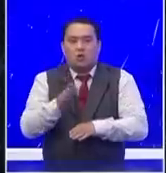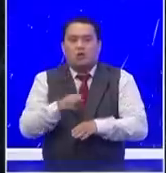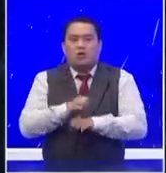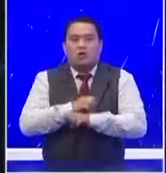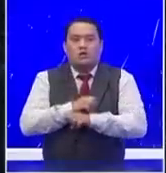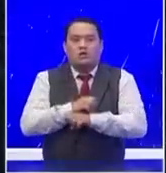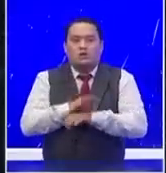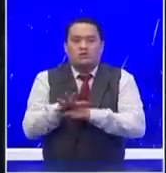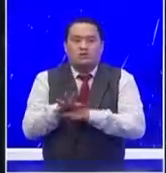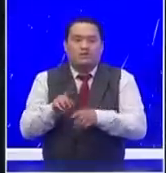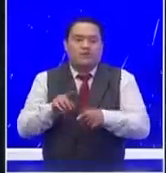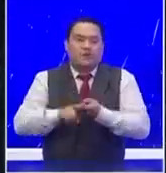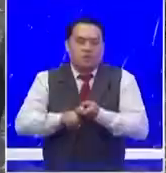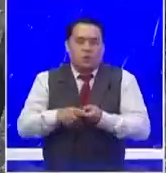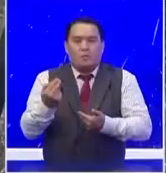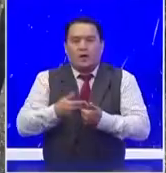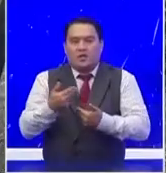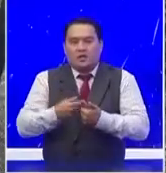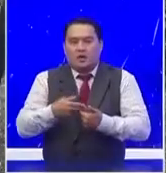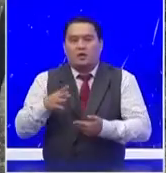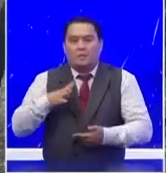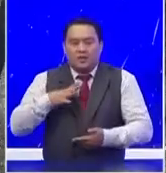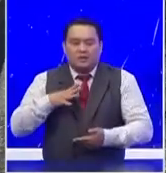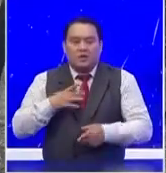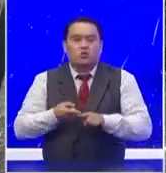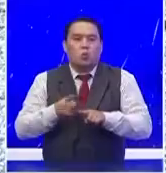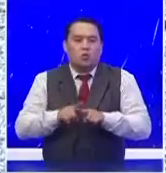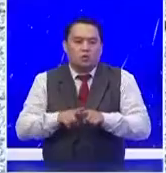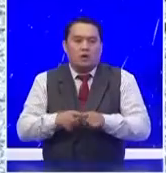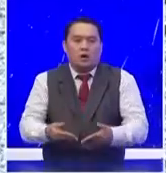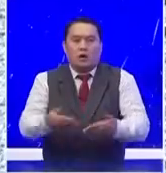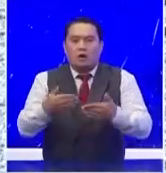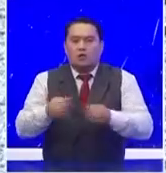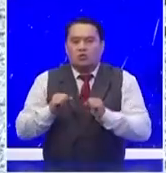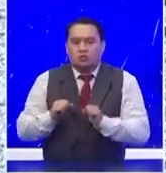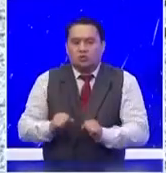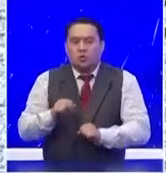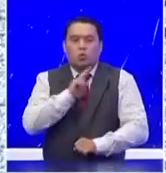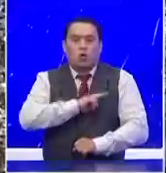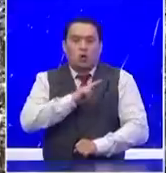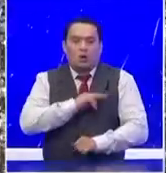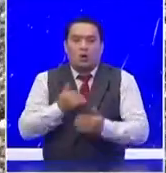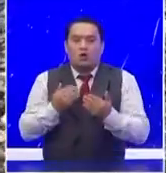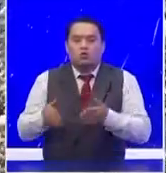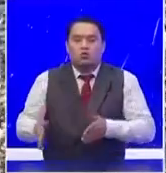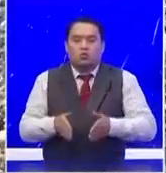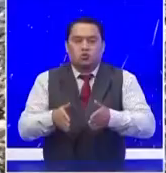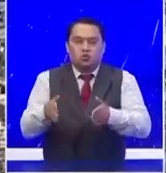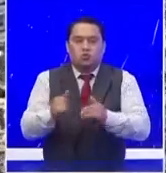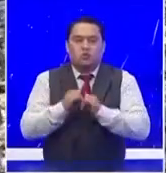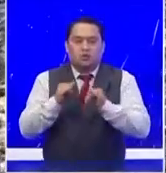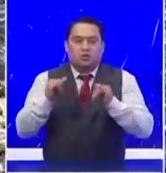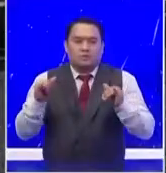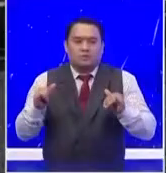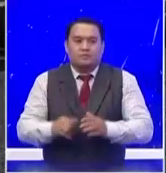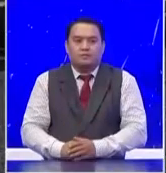тараған індет жұмысқа бірқатар кедергі келтіргенін айтады. Десе де сақтық шараларын күшейту нәтижесінде қазір жол құрылысы қарқынды